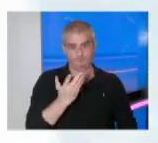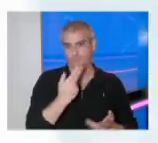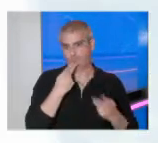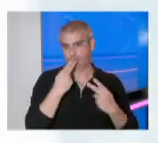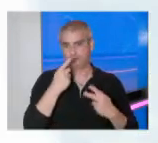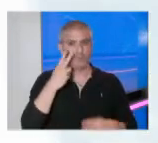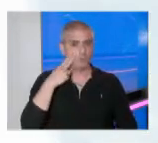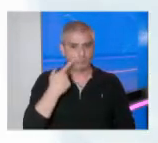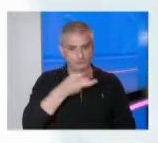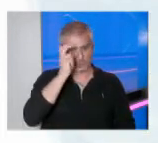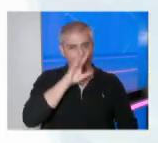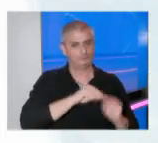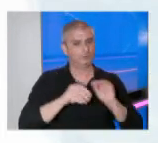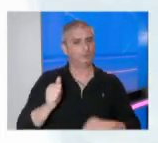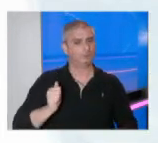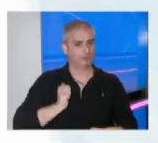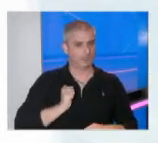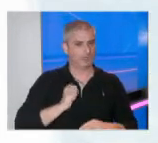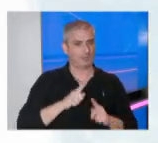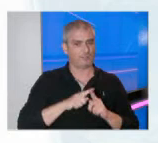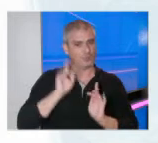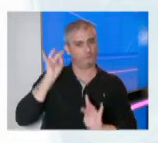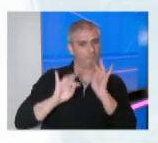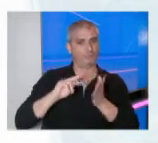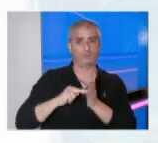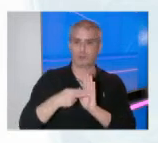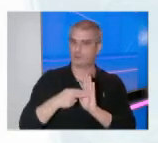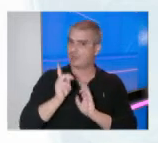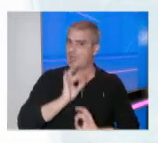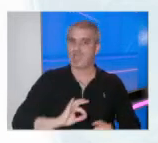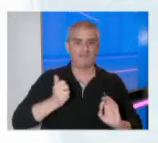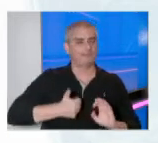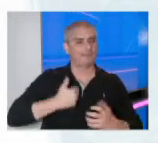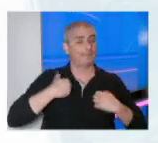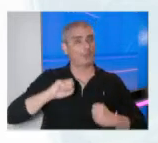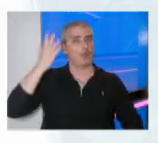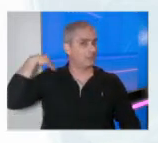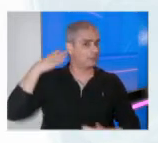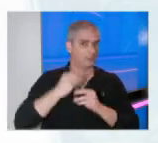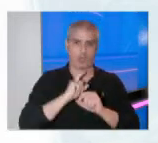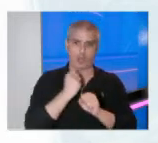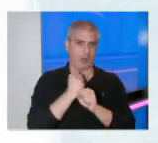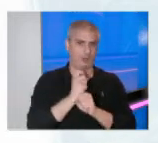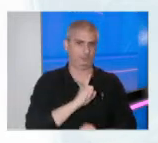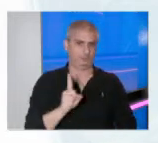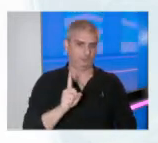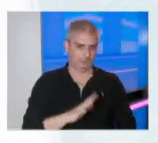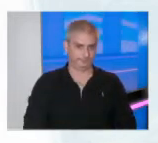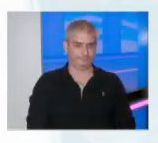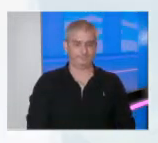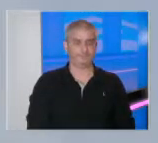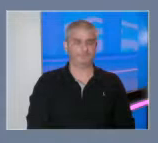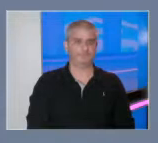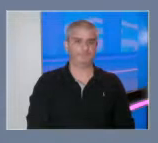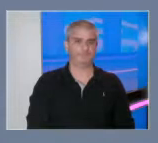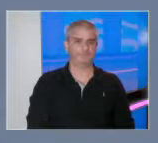אמר, בושה שגנץ משתמש בצהל ככלי ניגוח פוליטי. אף שר ביטחון לא נהג כך